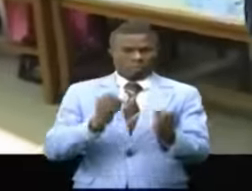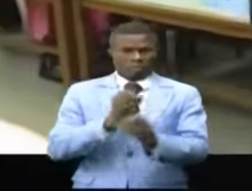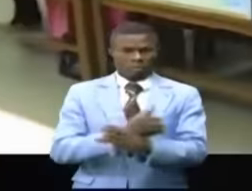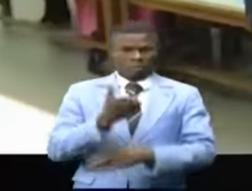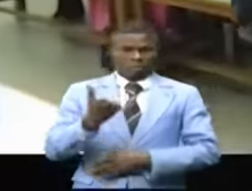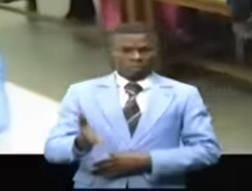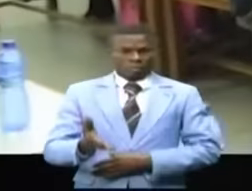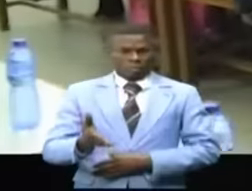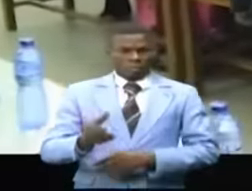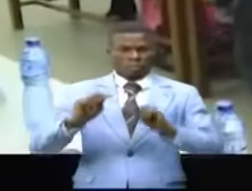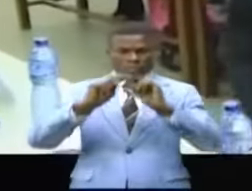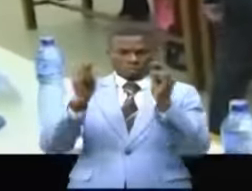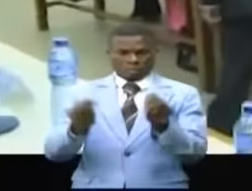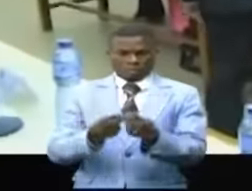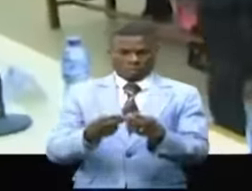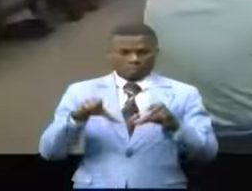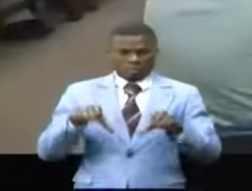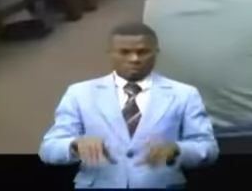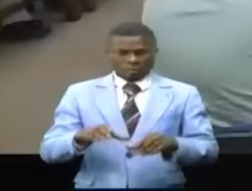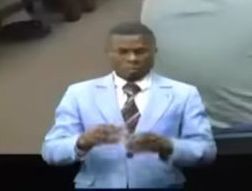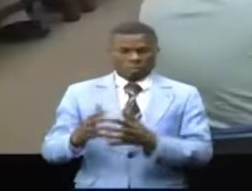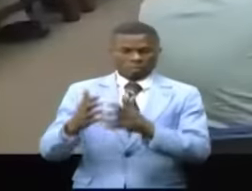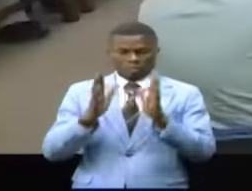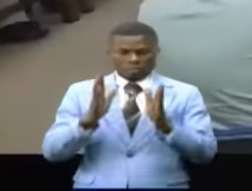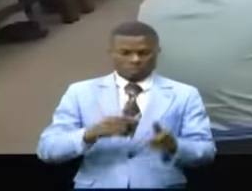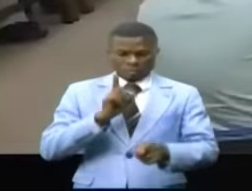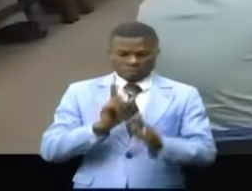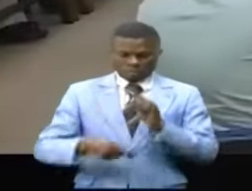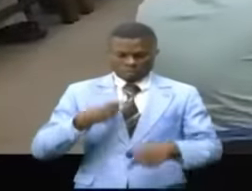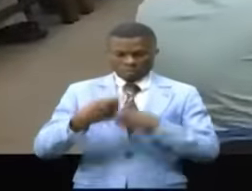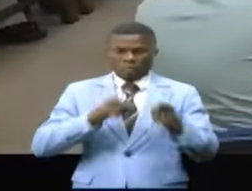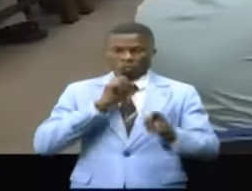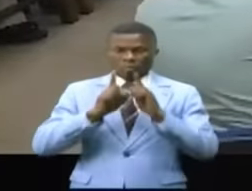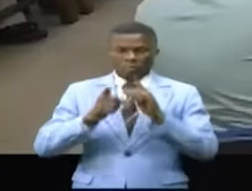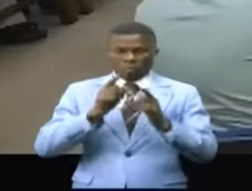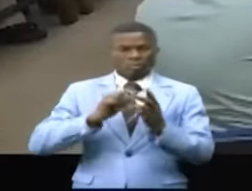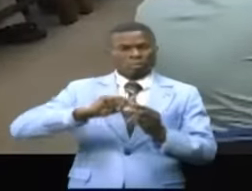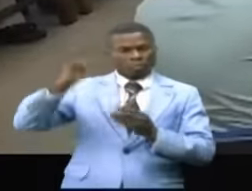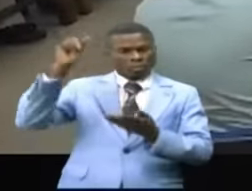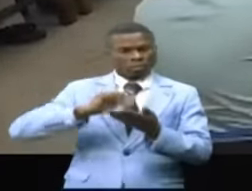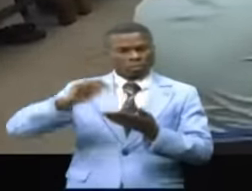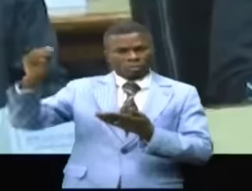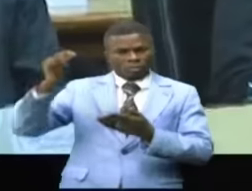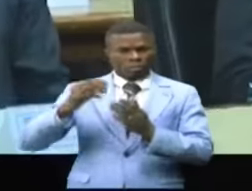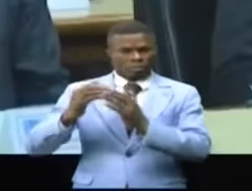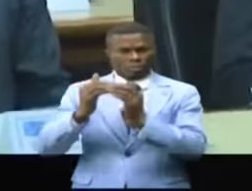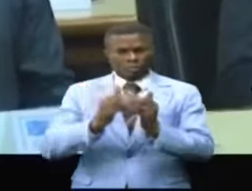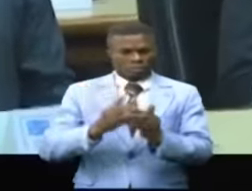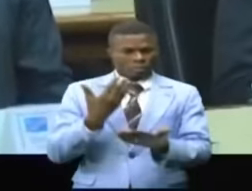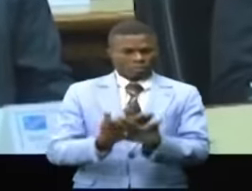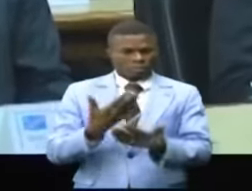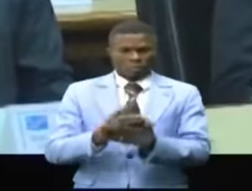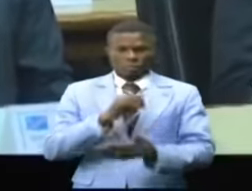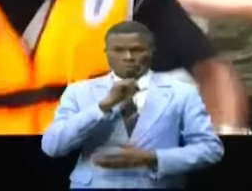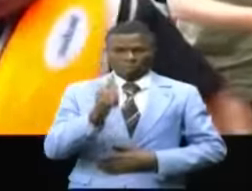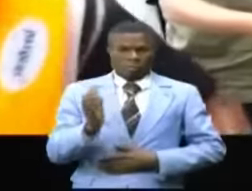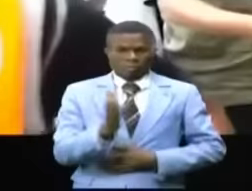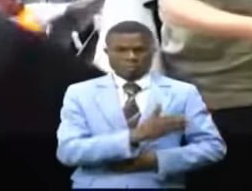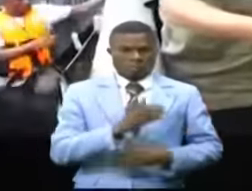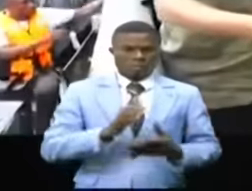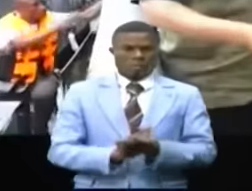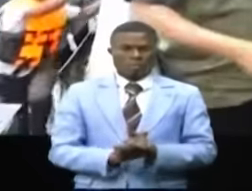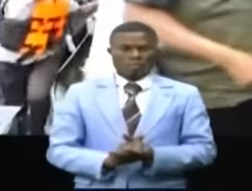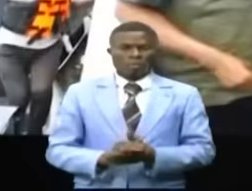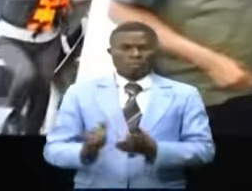disponibles. Les équipes RDC MONUSCO ont débuté les échanges d'un retrait sécurisé et pas précipité.